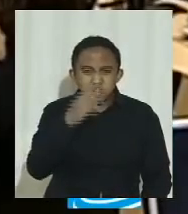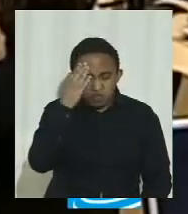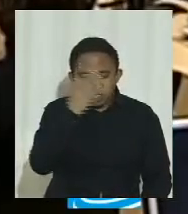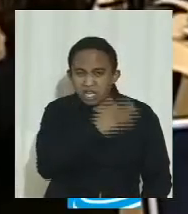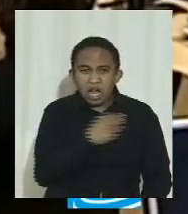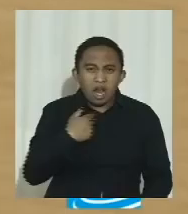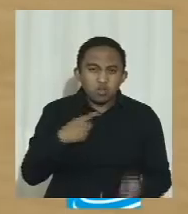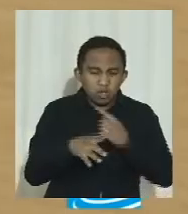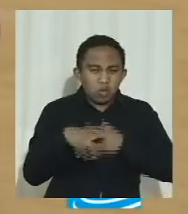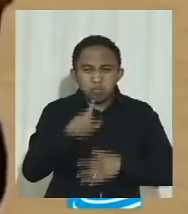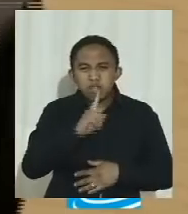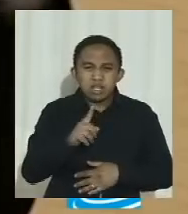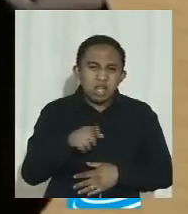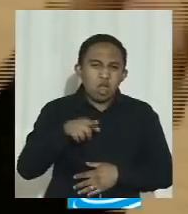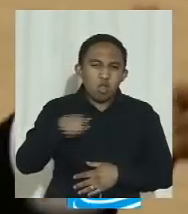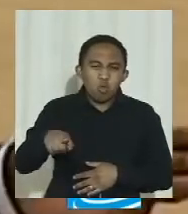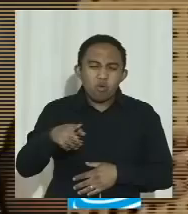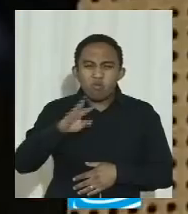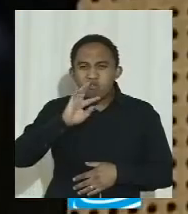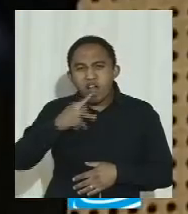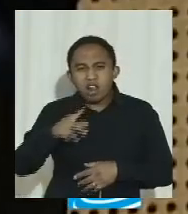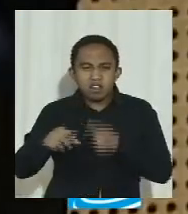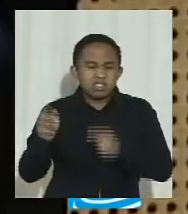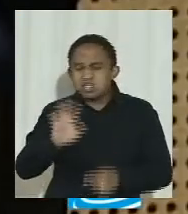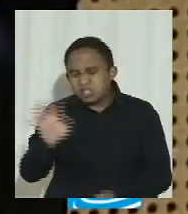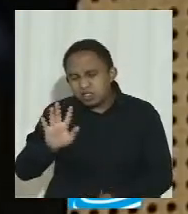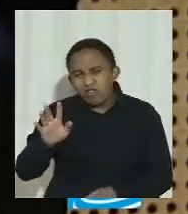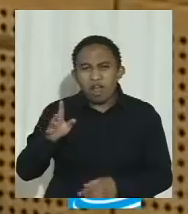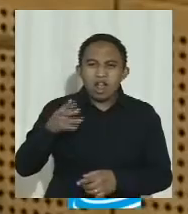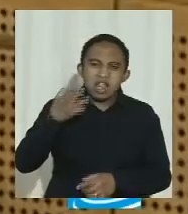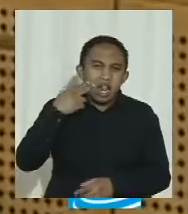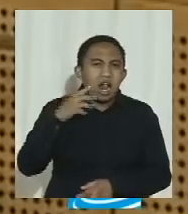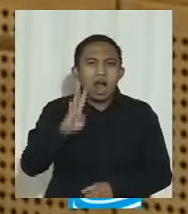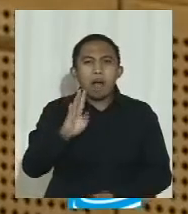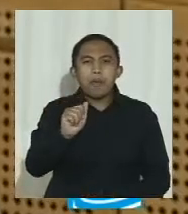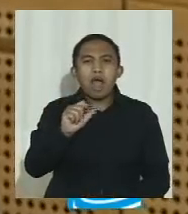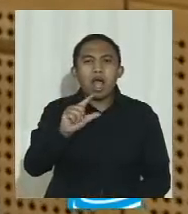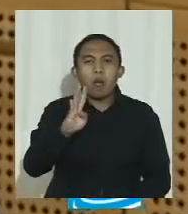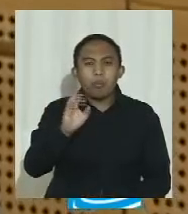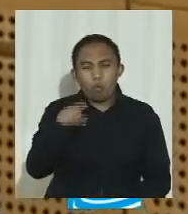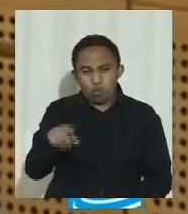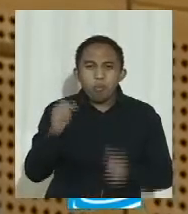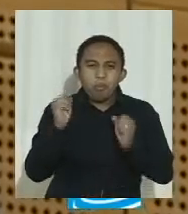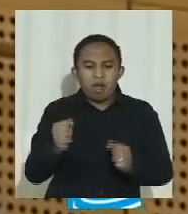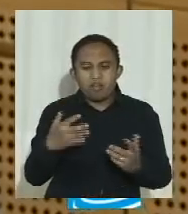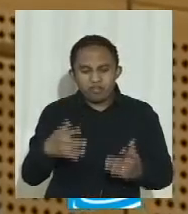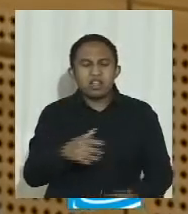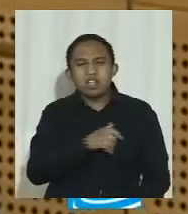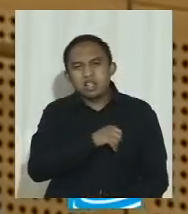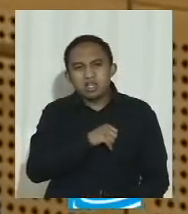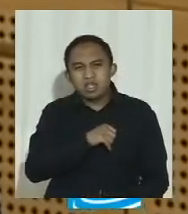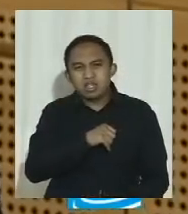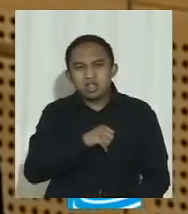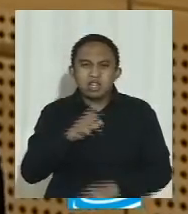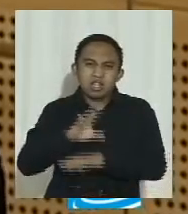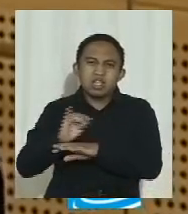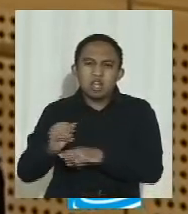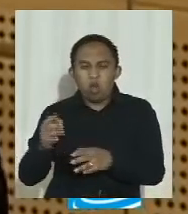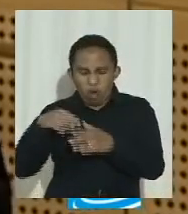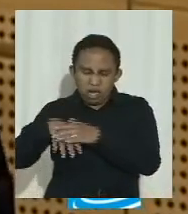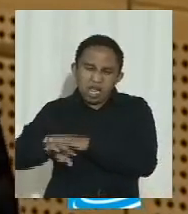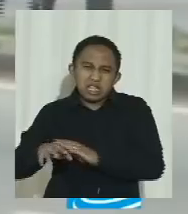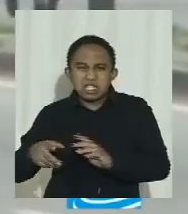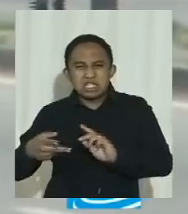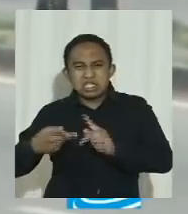ary nisy ny fanambarana fa i Laurent Gbagbo indray no nandresy. Latsaka natsikizy ny firenenan'ny Côte d'Ivoire nandritry